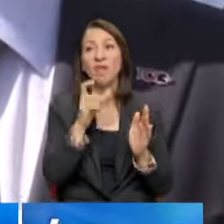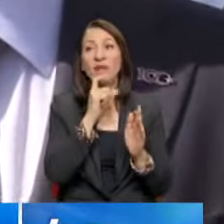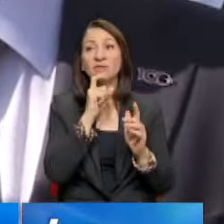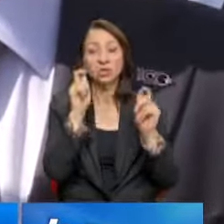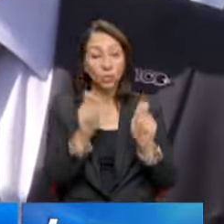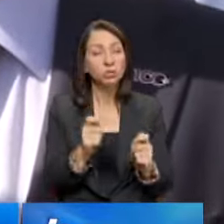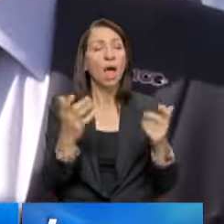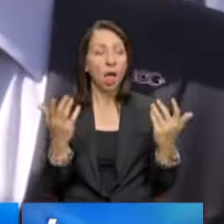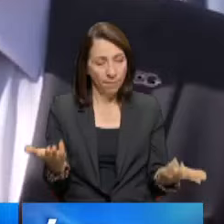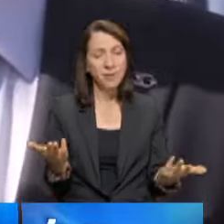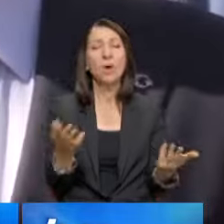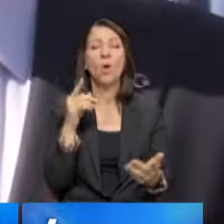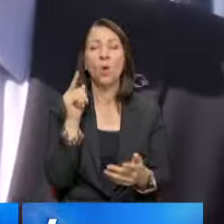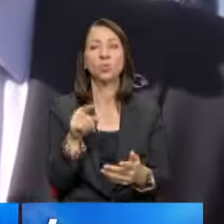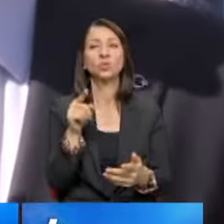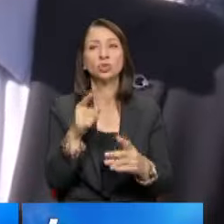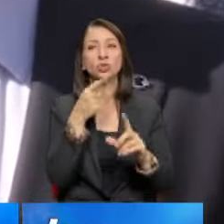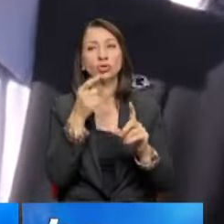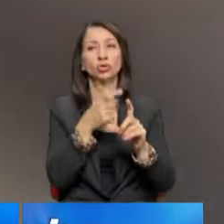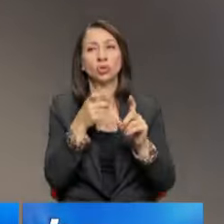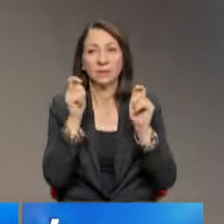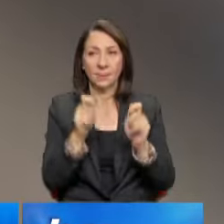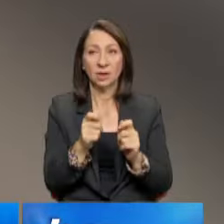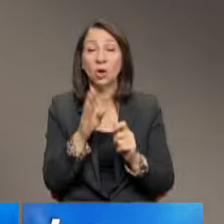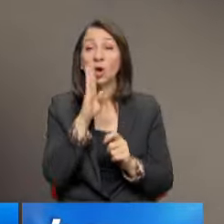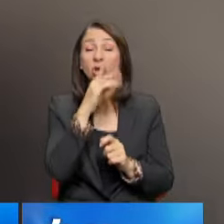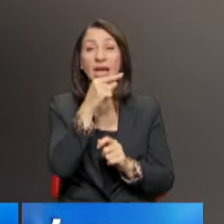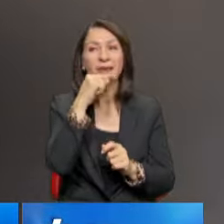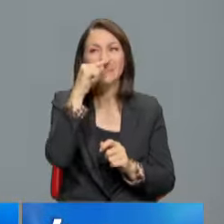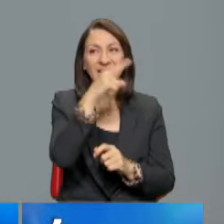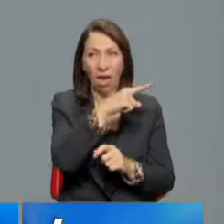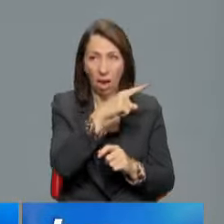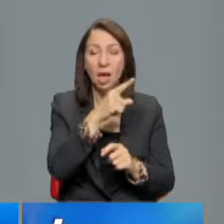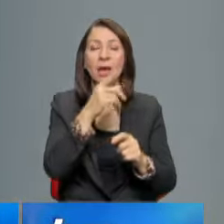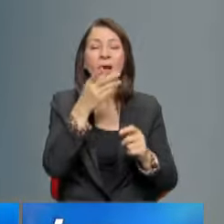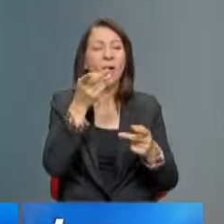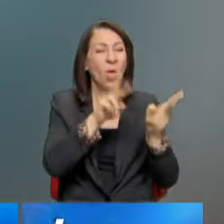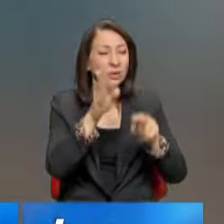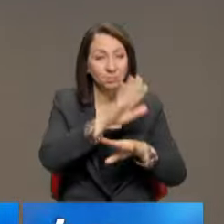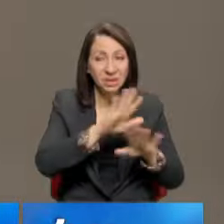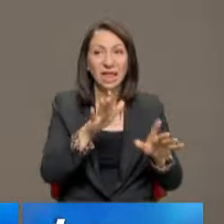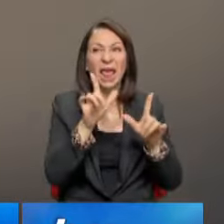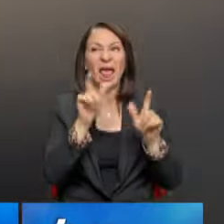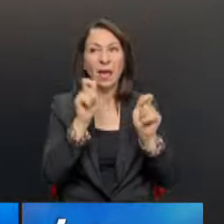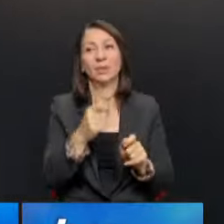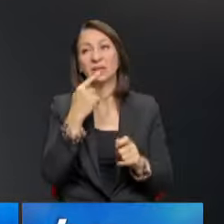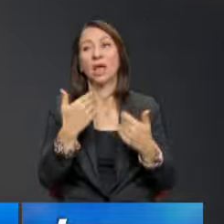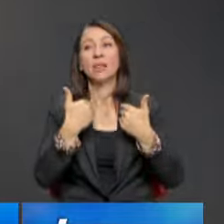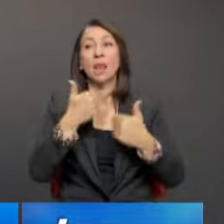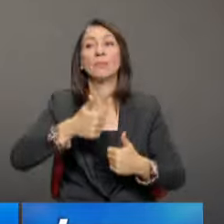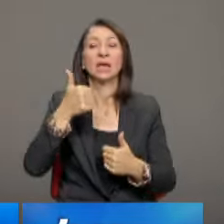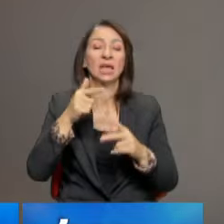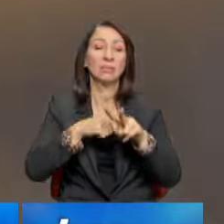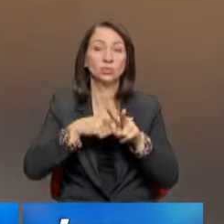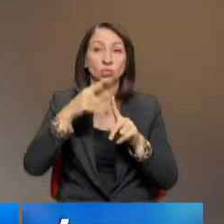uygulama varsa elbette ki onun soruşturması yapılır. Kocaeli Gebze Belediyesi'ndeki katliam için gereği yapılır dedi Adalet Bakanı